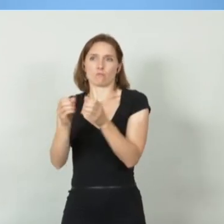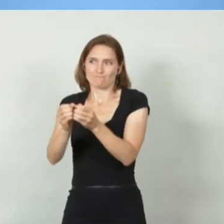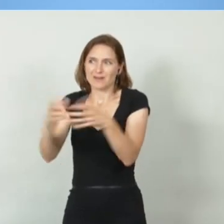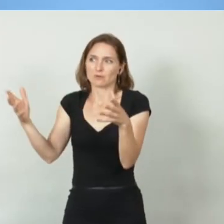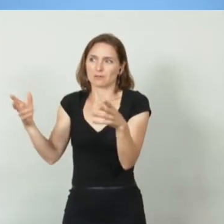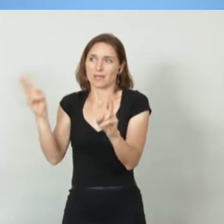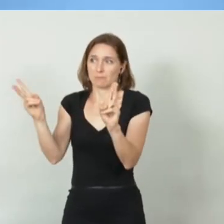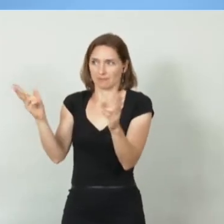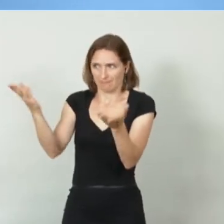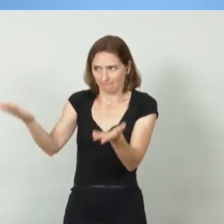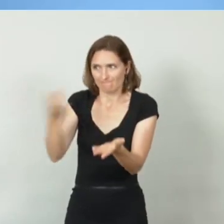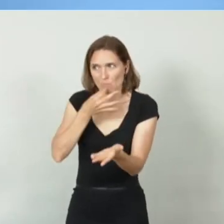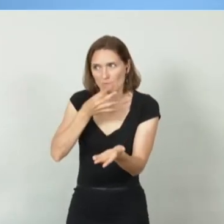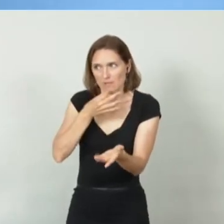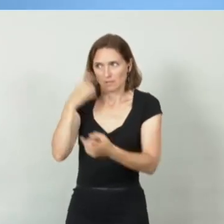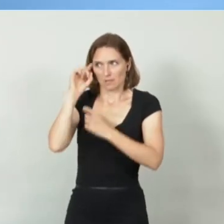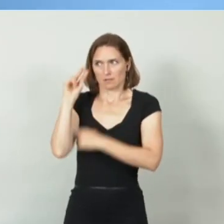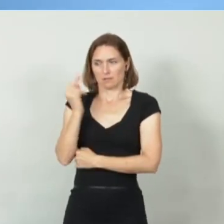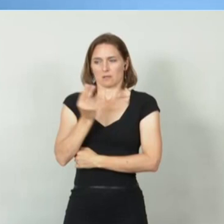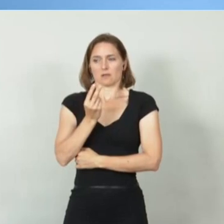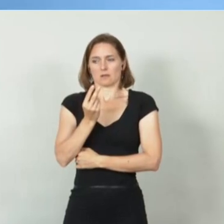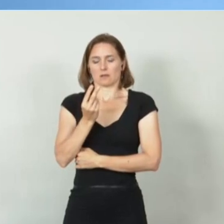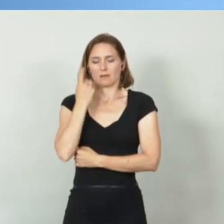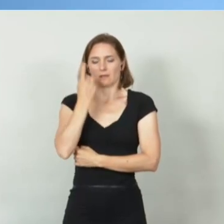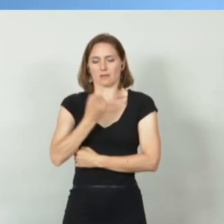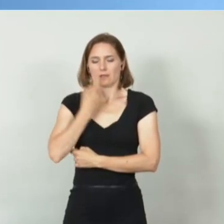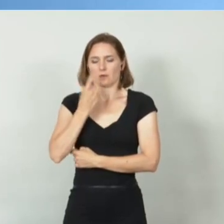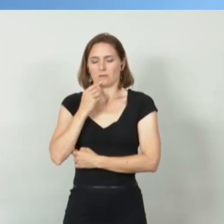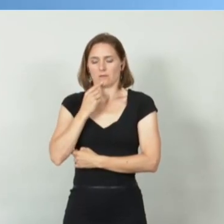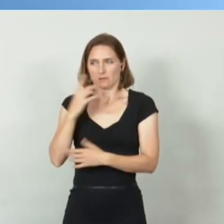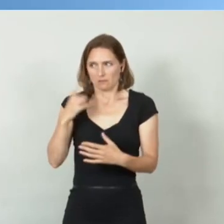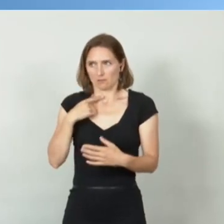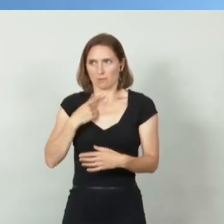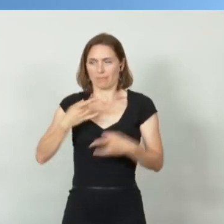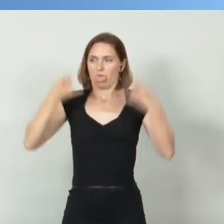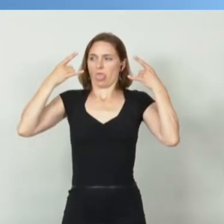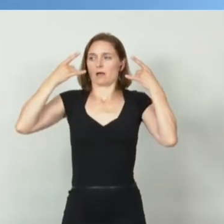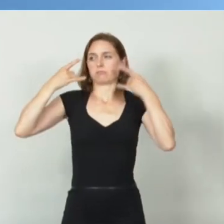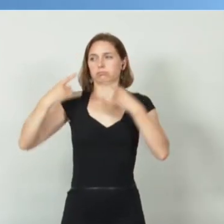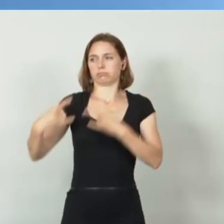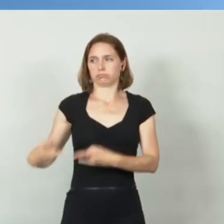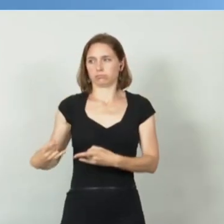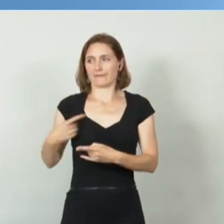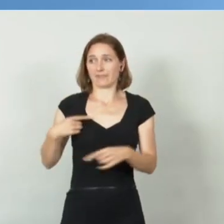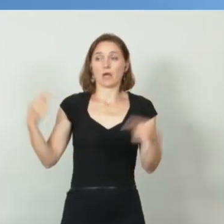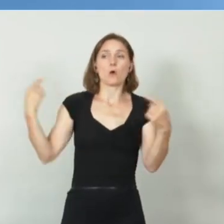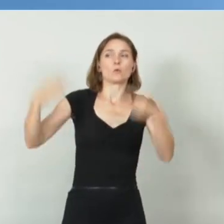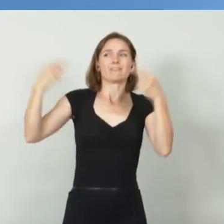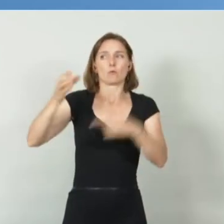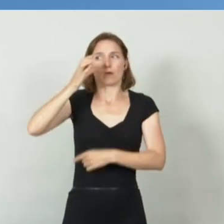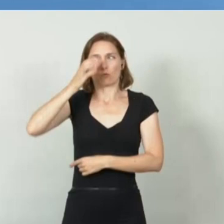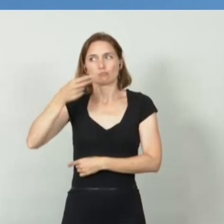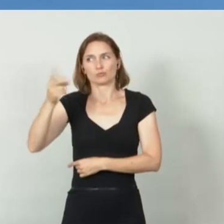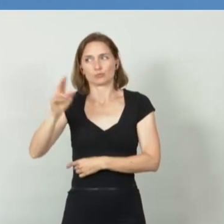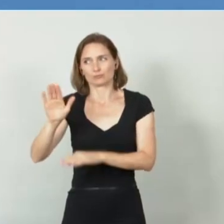certitudes de gagner en humilité et d'écouter un peu plus vos oppositions je vous